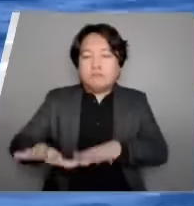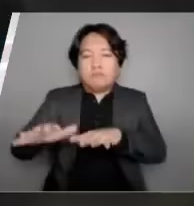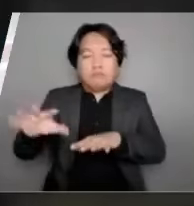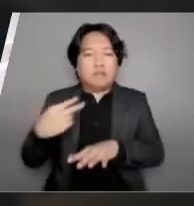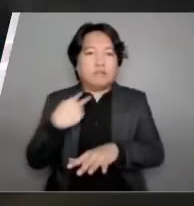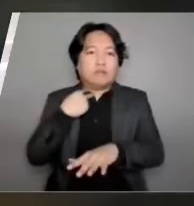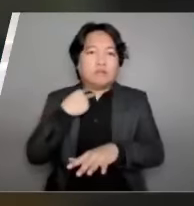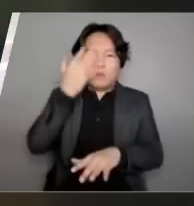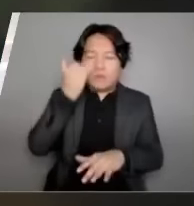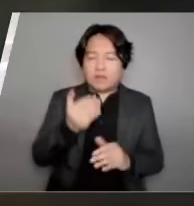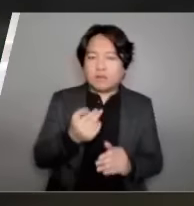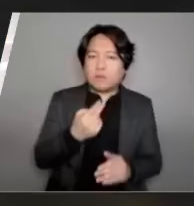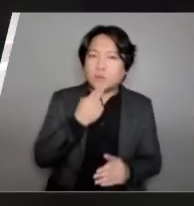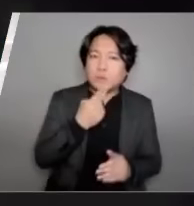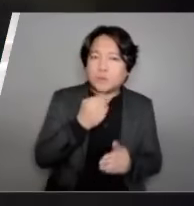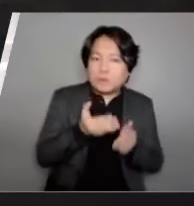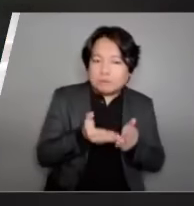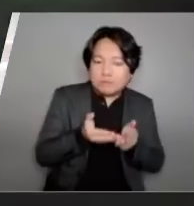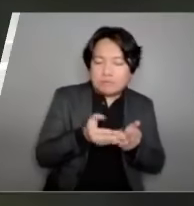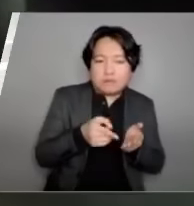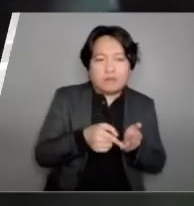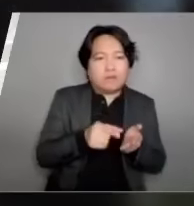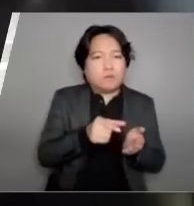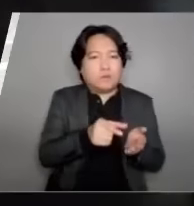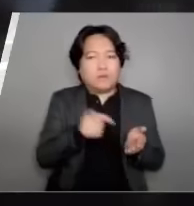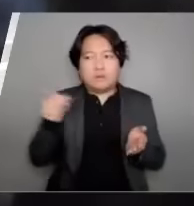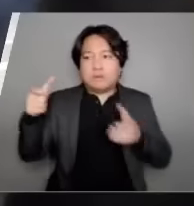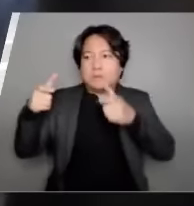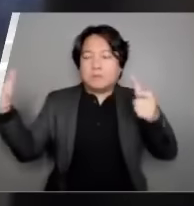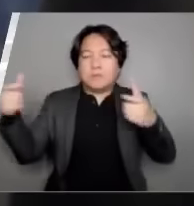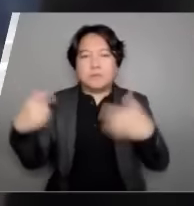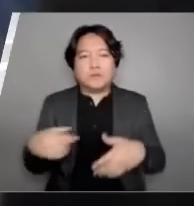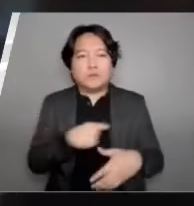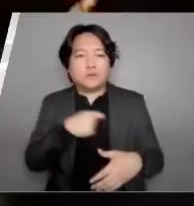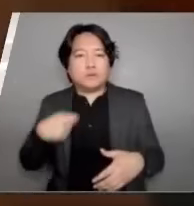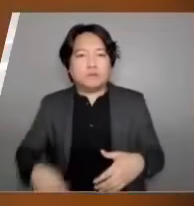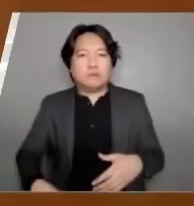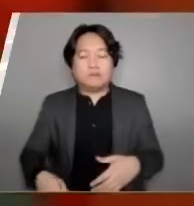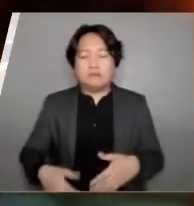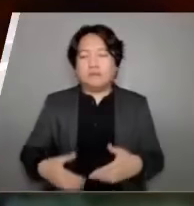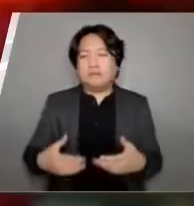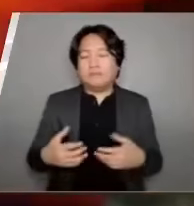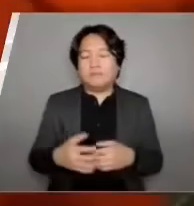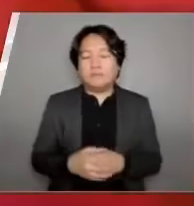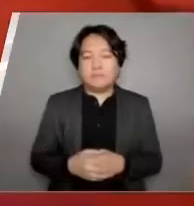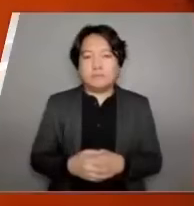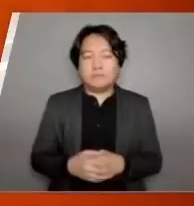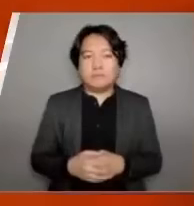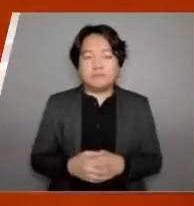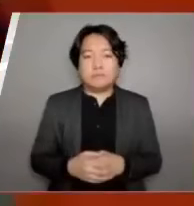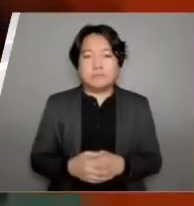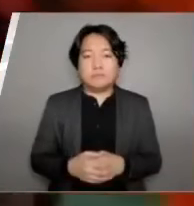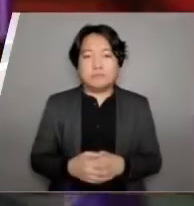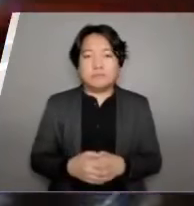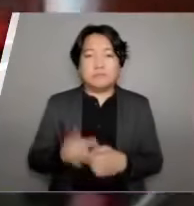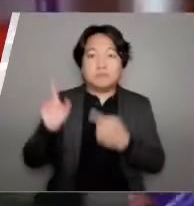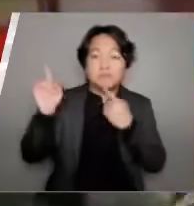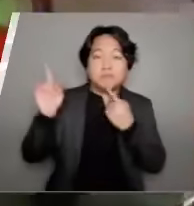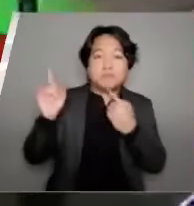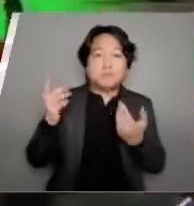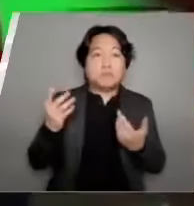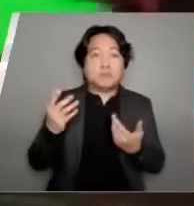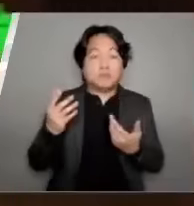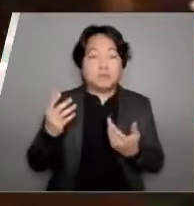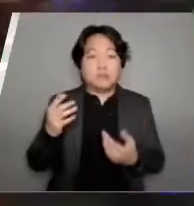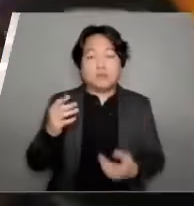maliliit. Tayo naman ay sinisikap natin na laging magpatrol, masustain yung patrol. Hindi sa lahat ng panahon na makikita mo yung Coast Guard doon sa